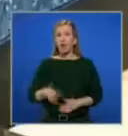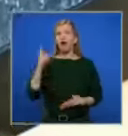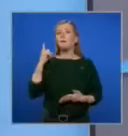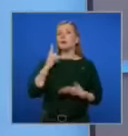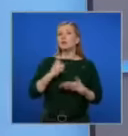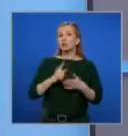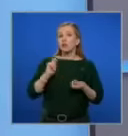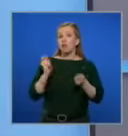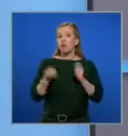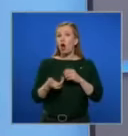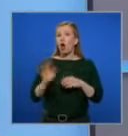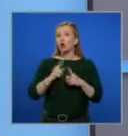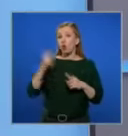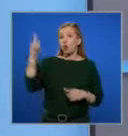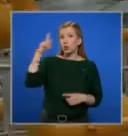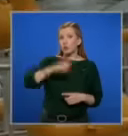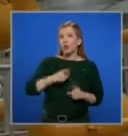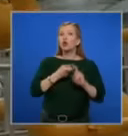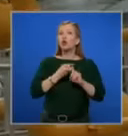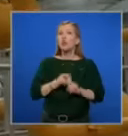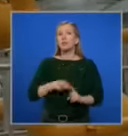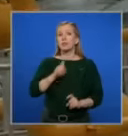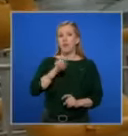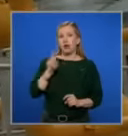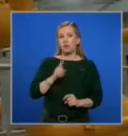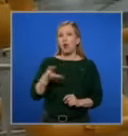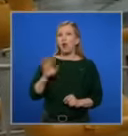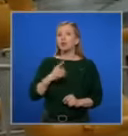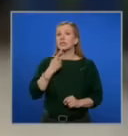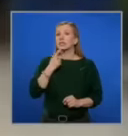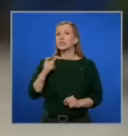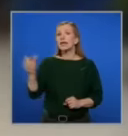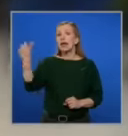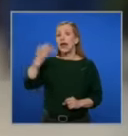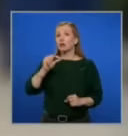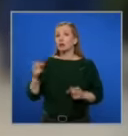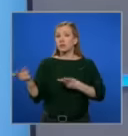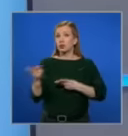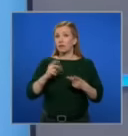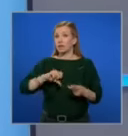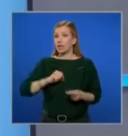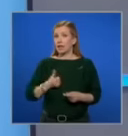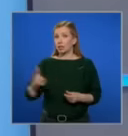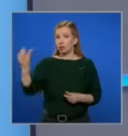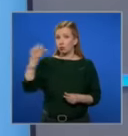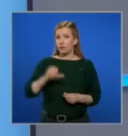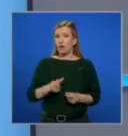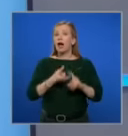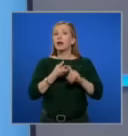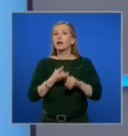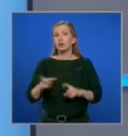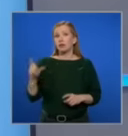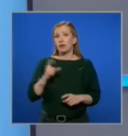Правосъдие и реформи в още от деня министър Крум Зарков. И още за газовите доставки и ядреното гориво. Калоян Стайков